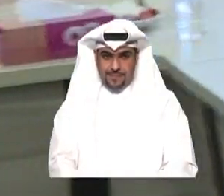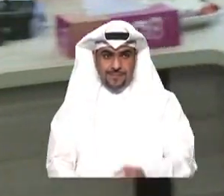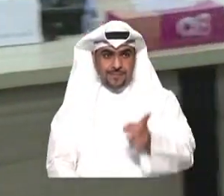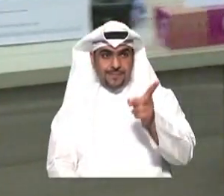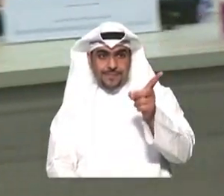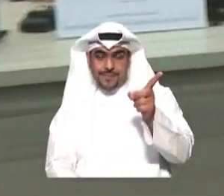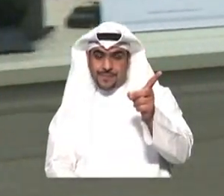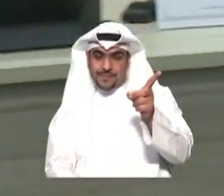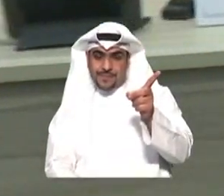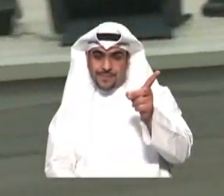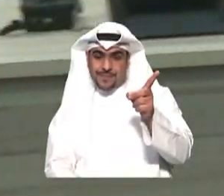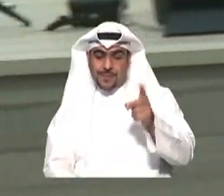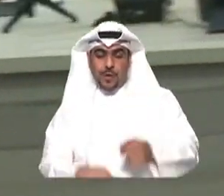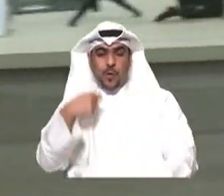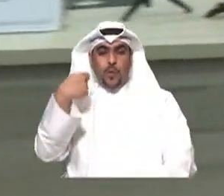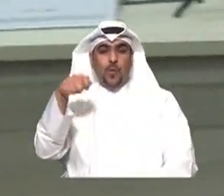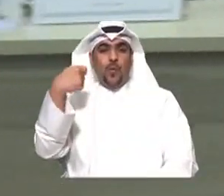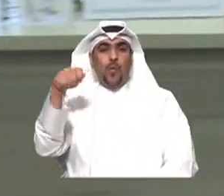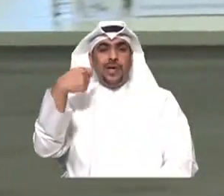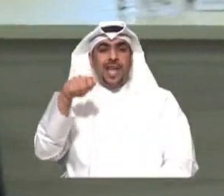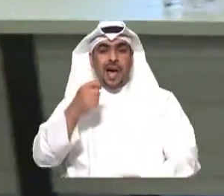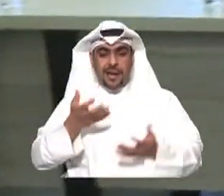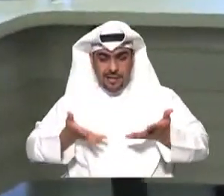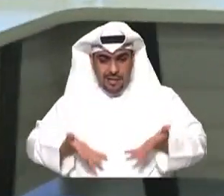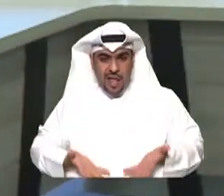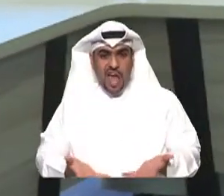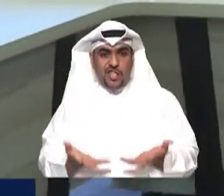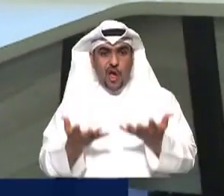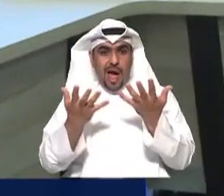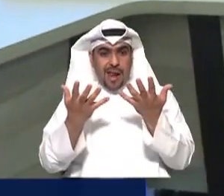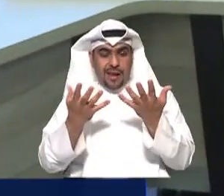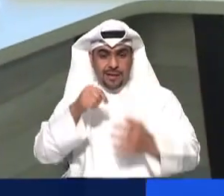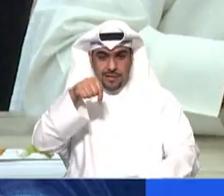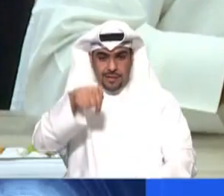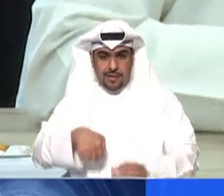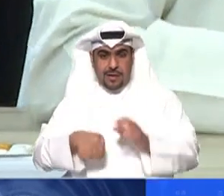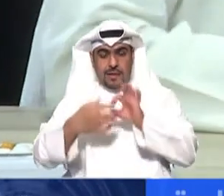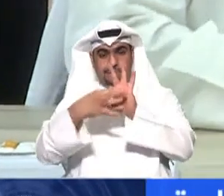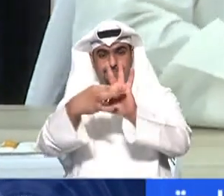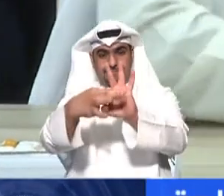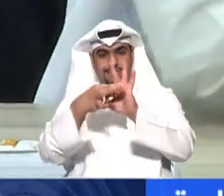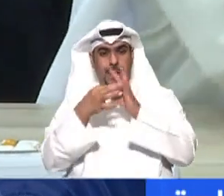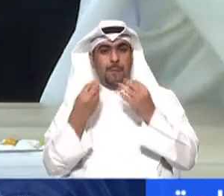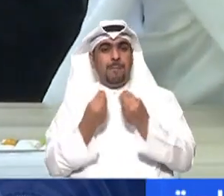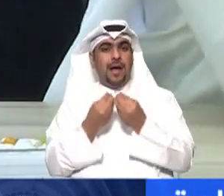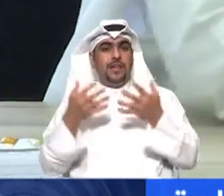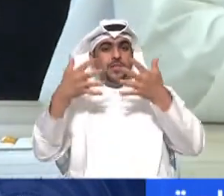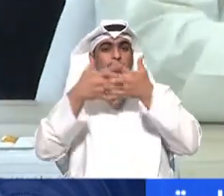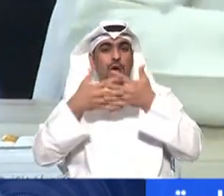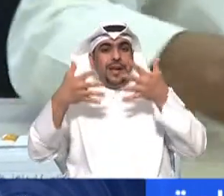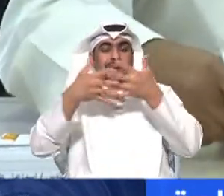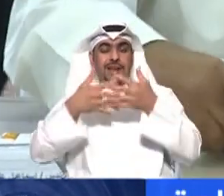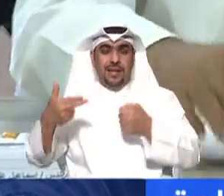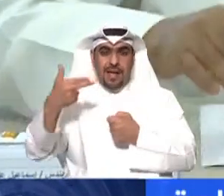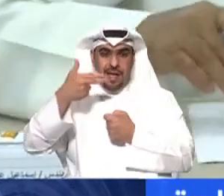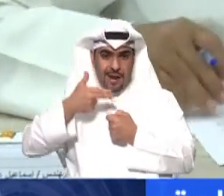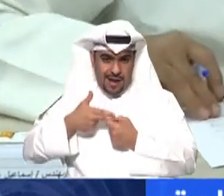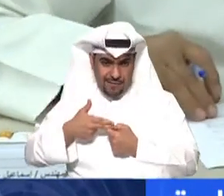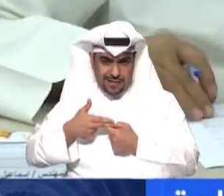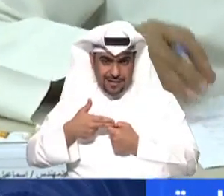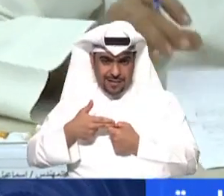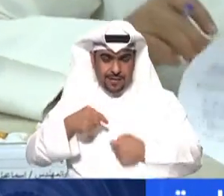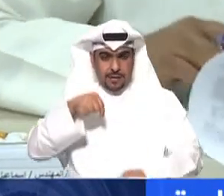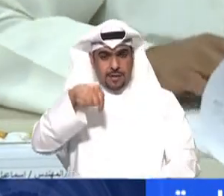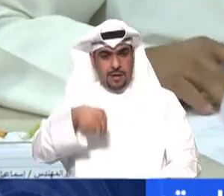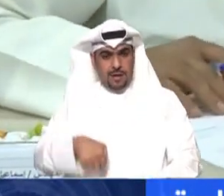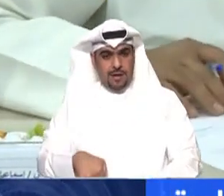اتفاقية تنموية جديدة تبرمها شركة نفط الكويت ووزارة الأشغال العامة تسمح باستخدام المياه